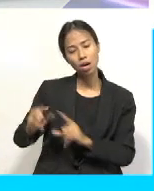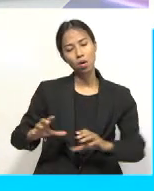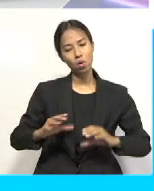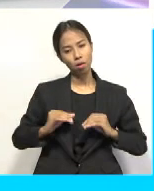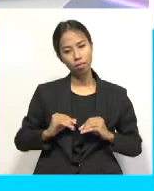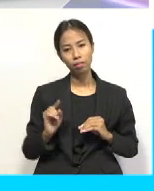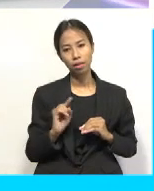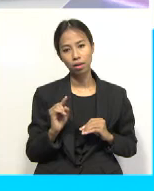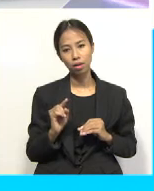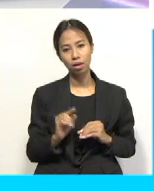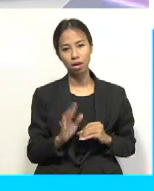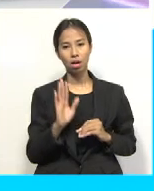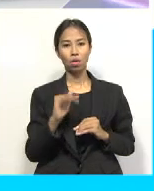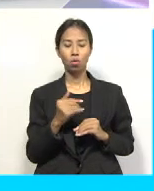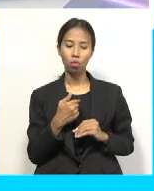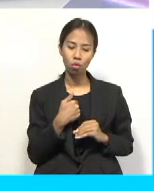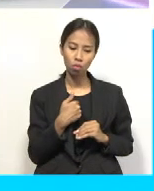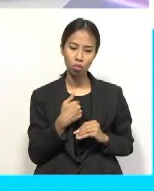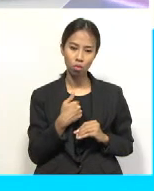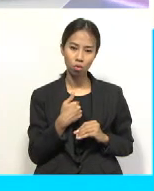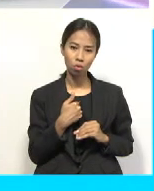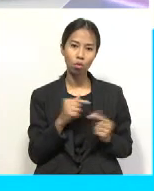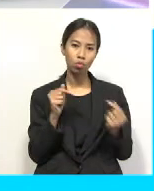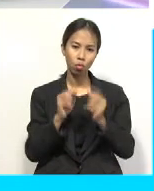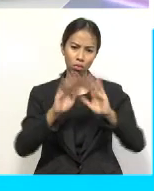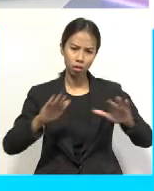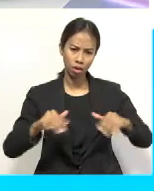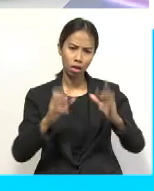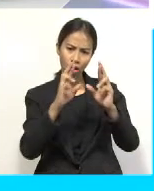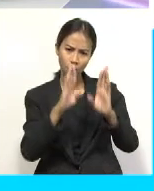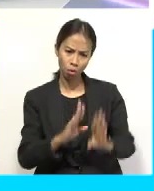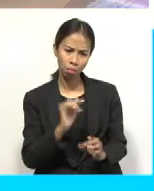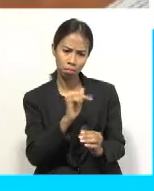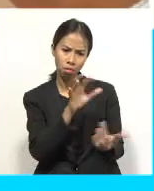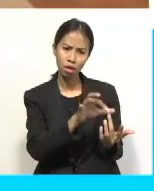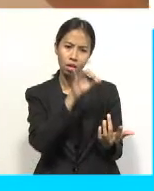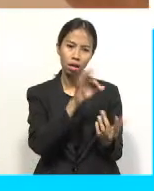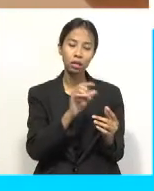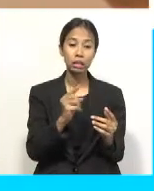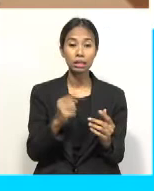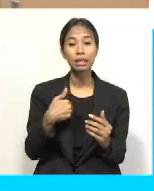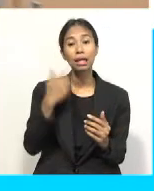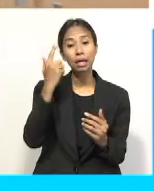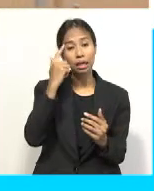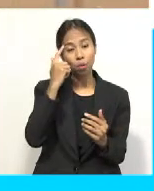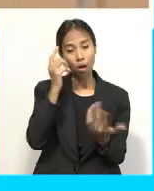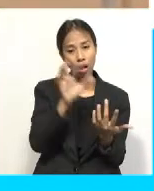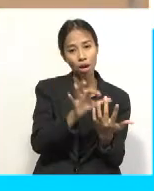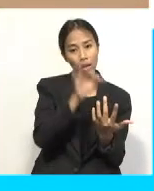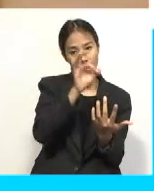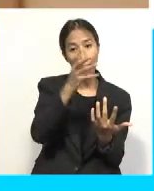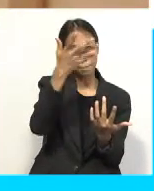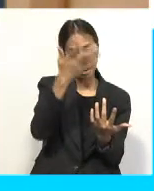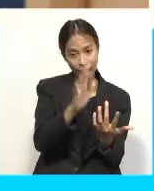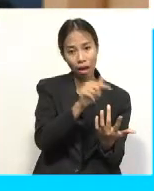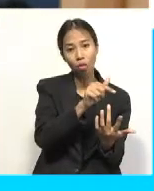ว่าคาดไม่ถึงว่าเด็กจะใช้ช่องว่างของกฎระเบียบเนี่ยเลือกแบบนี้ซึ่งตอนแรกเนี่ยทางผู้บริหารเข้าใจว่าเมื่อเด็กเลือกกสพท.ไปแล้ว